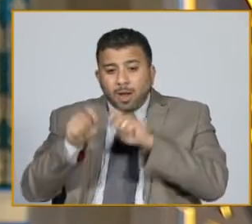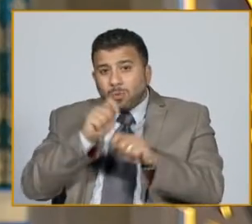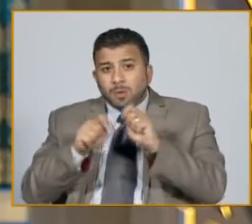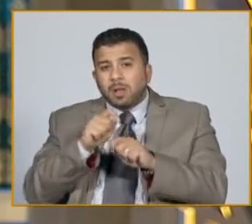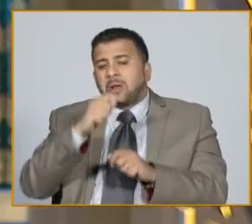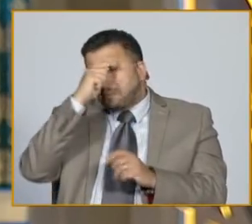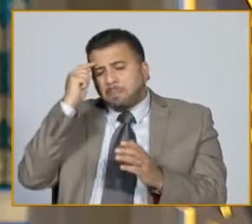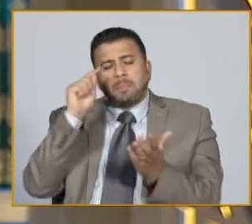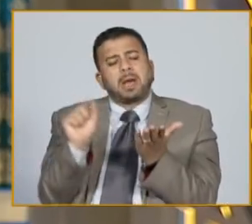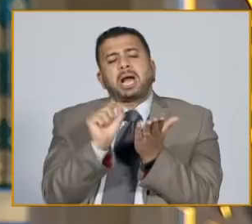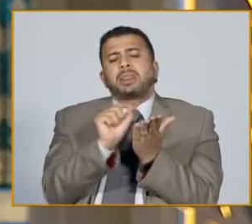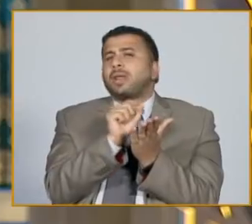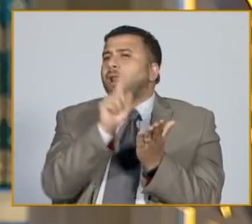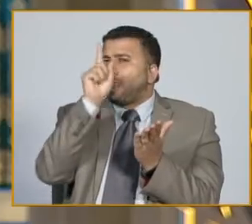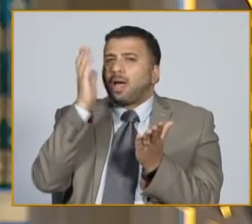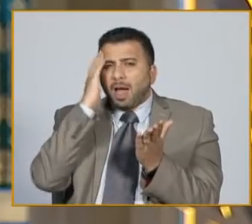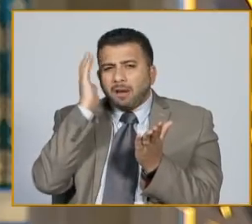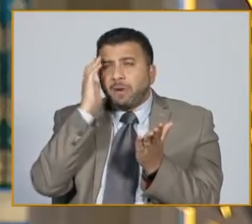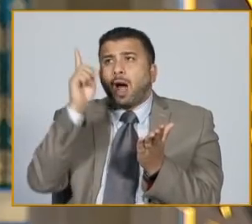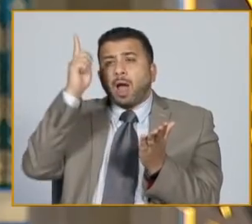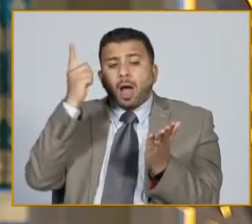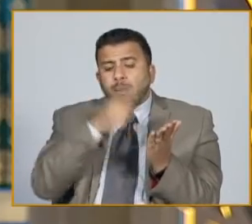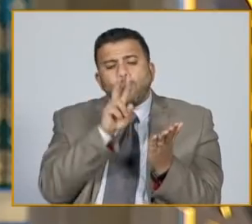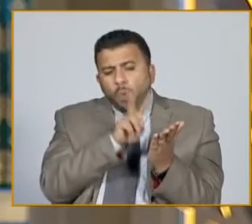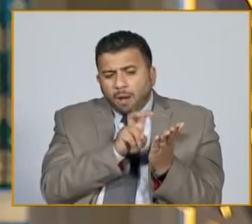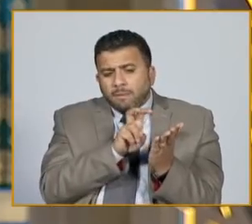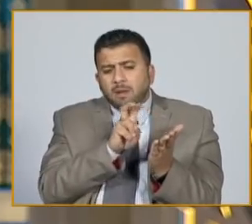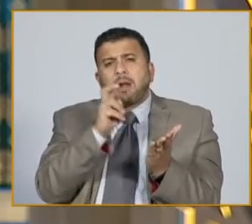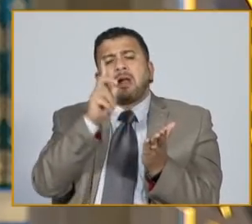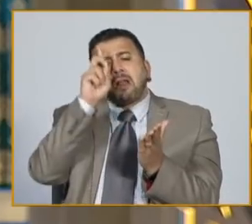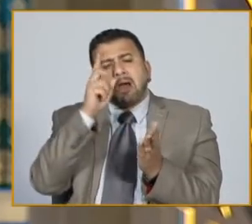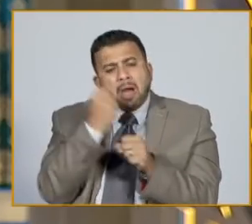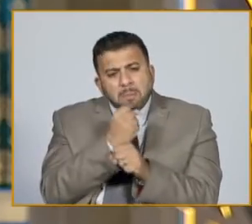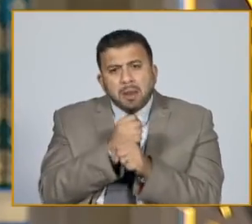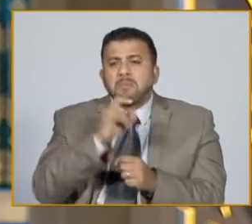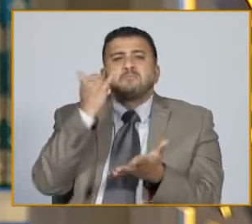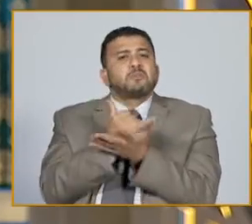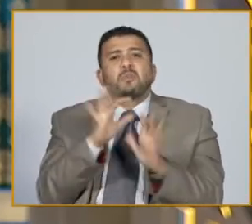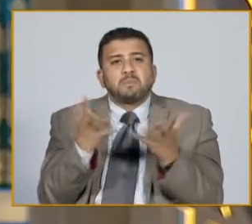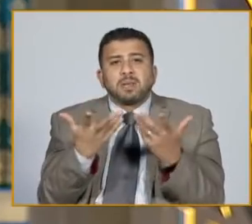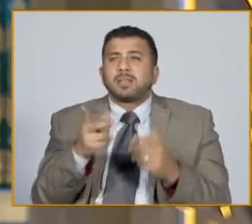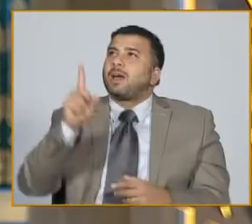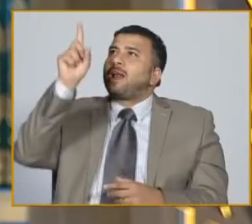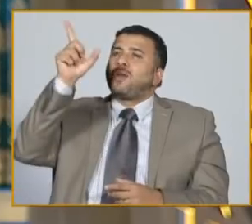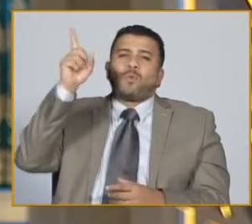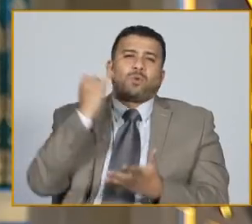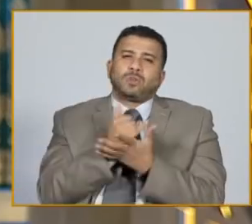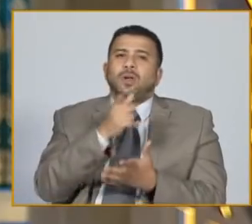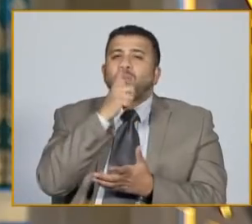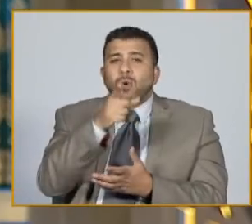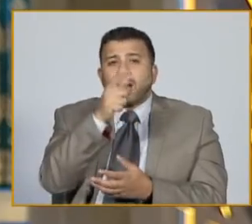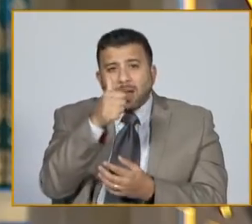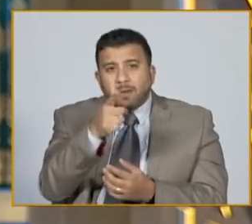خلقناه بقدر، وخلق كل شيء فقدره تقديرا. والآيات في هذا الكثيرة والأحاديث. ولذلك خلف فاضل الدعاء